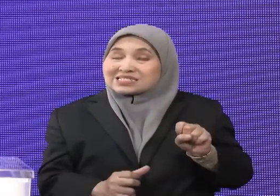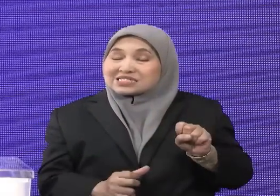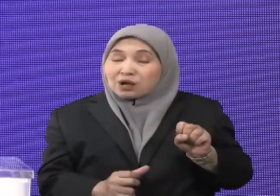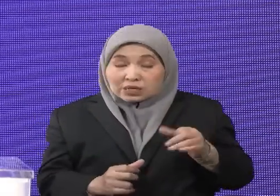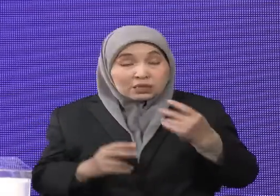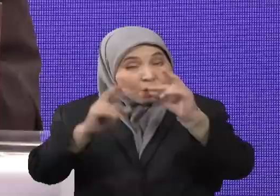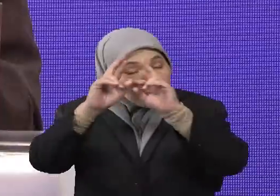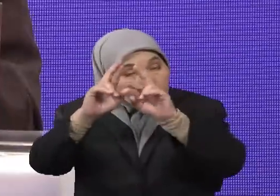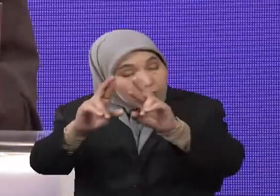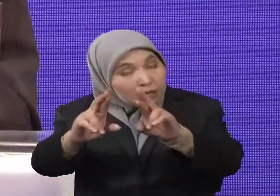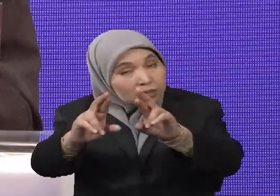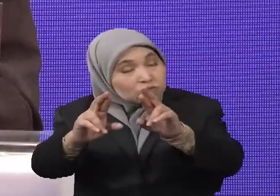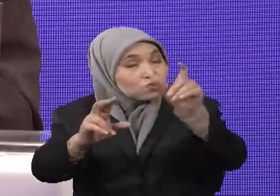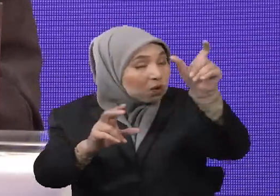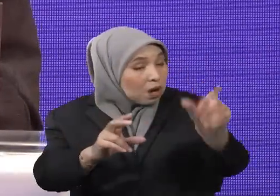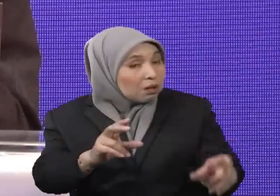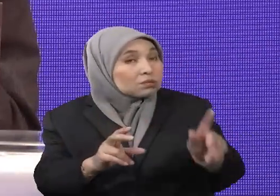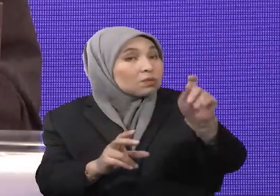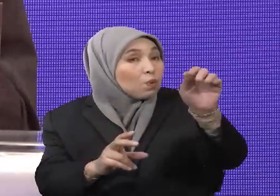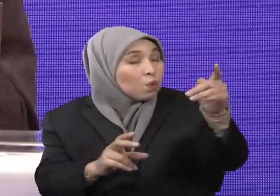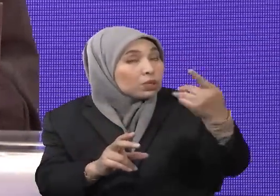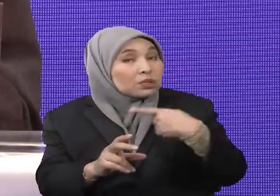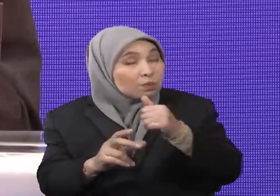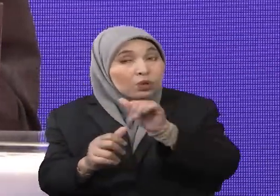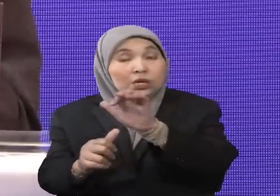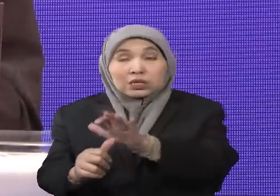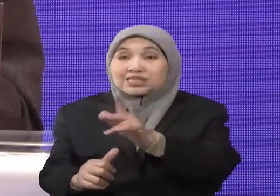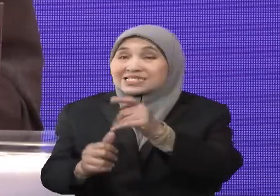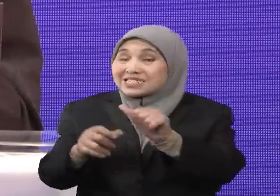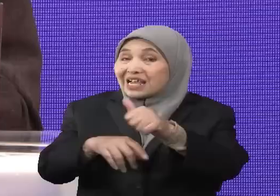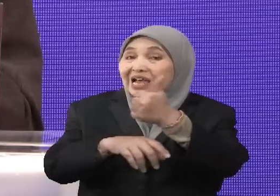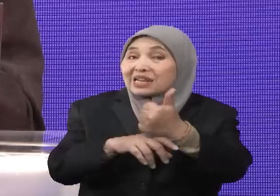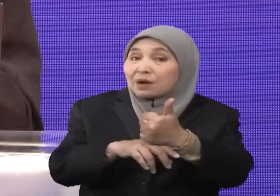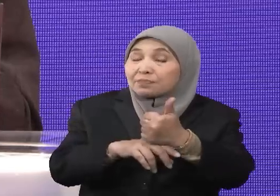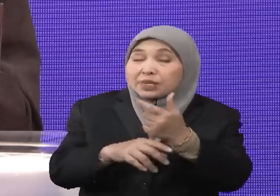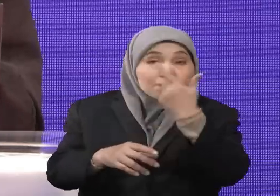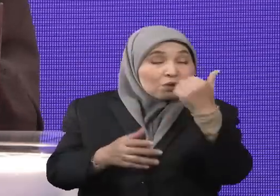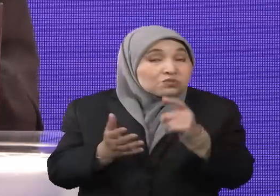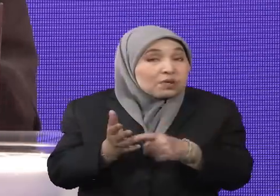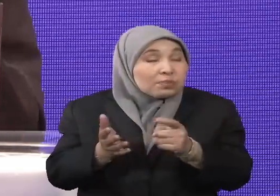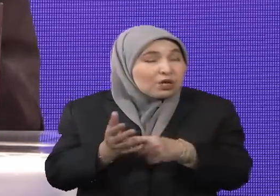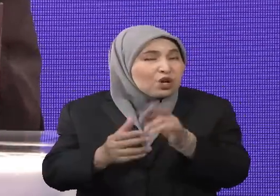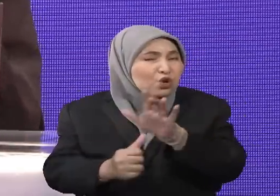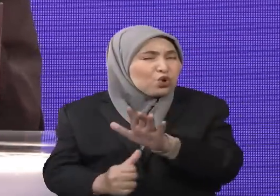tokoh hormat kritis kita hormat seorang tokoh tapi kita perlu kritis dengan adab sebab kadang-kadang